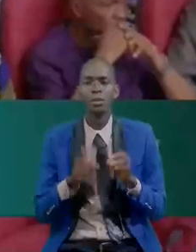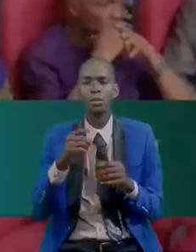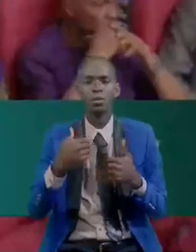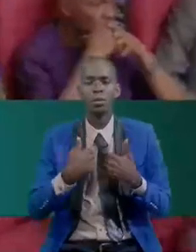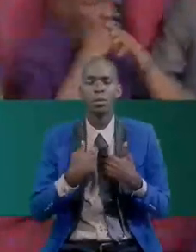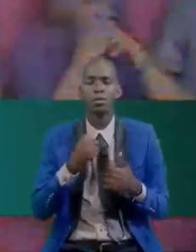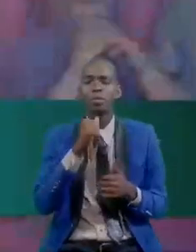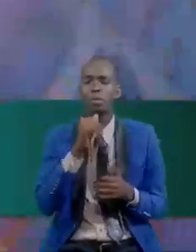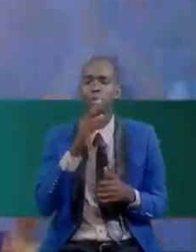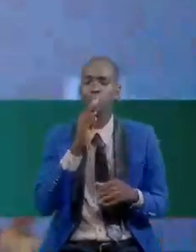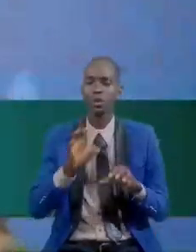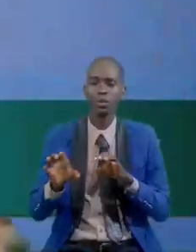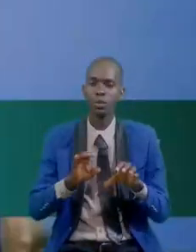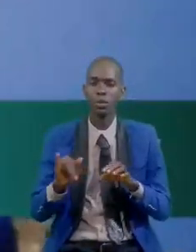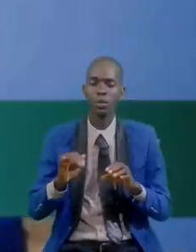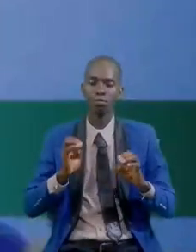si tu ne t'exerçais pas